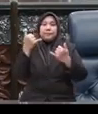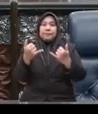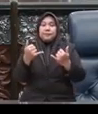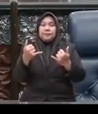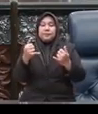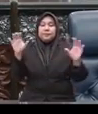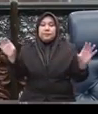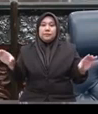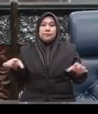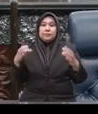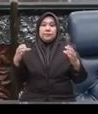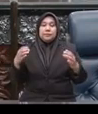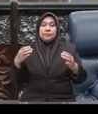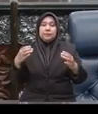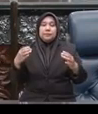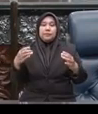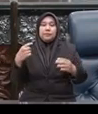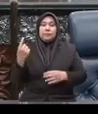sesuatu tentang